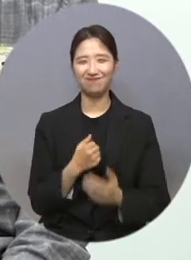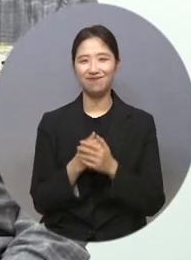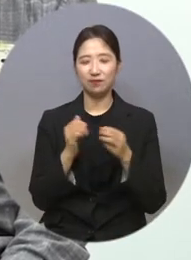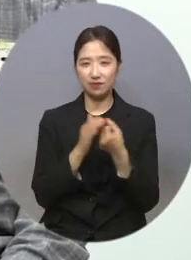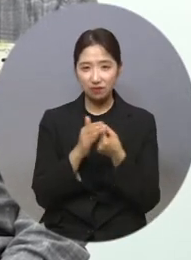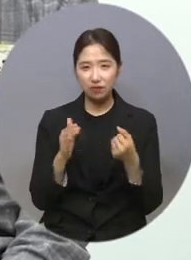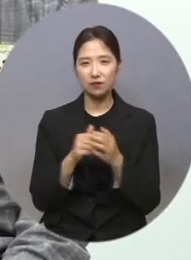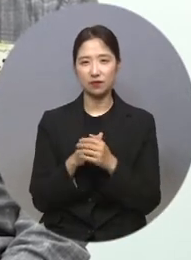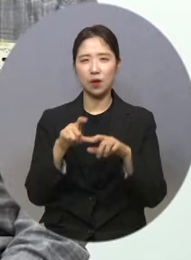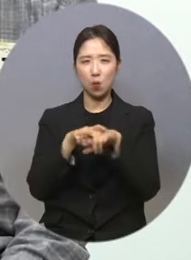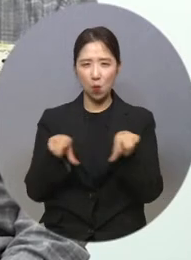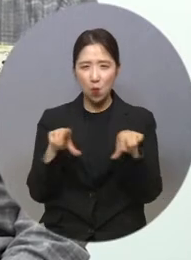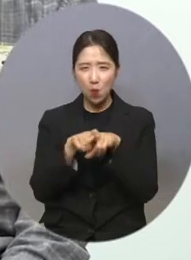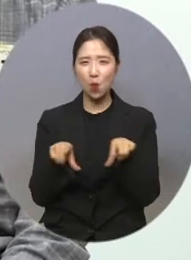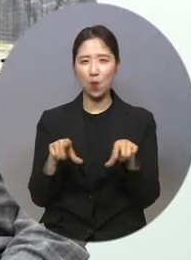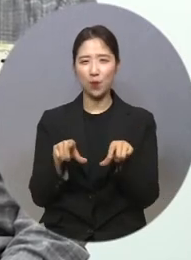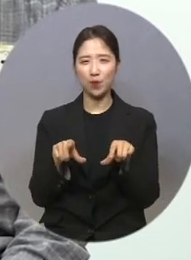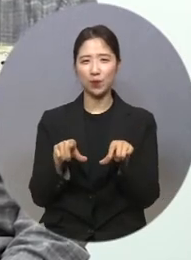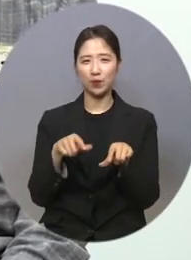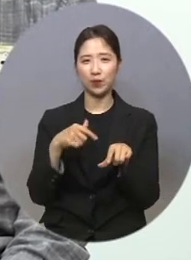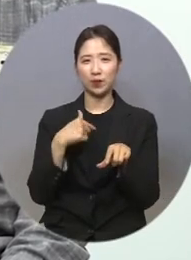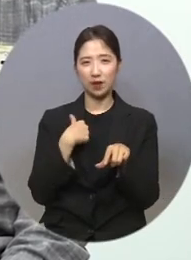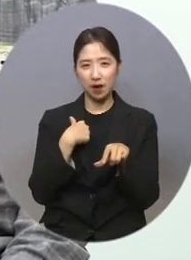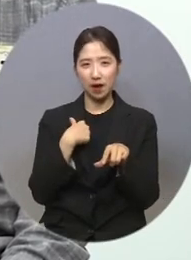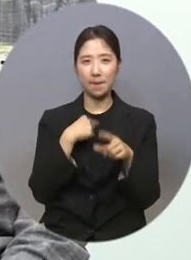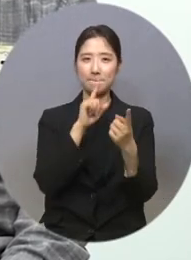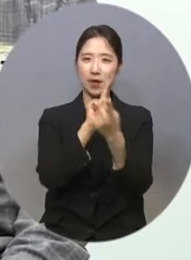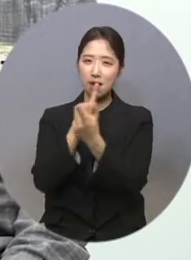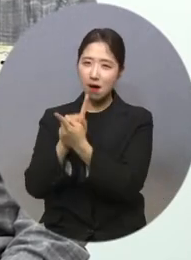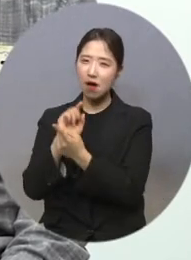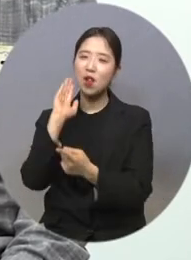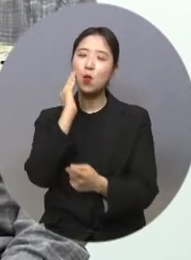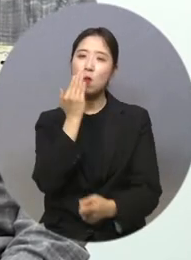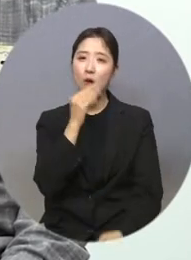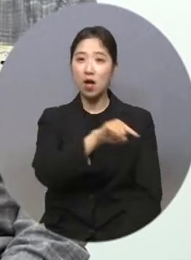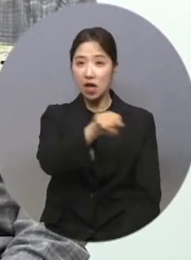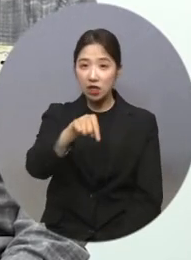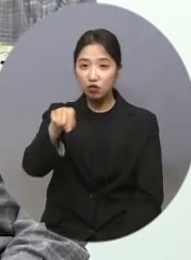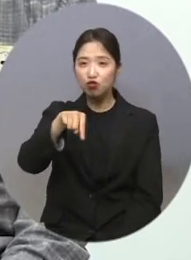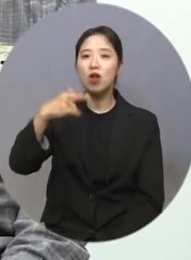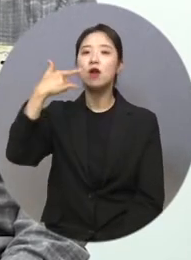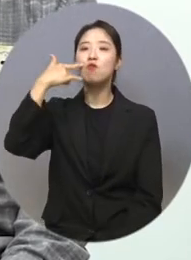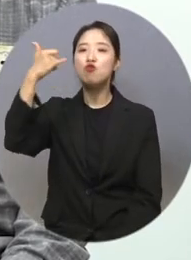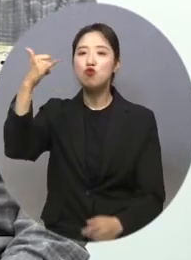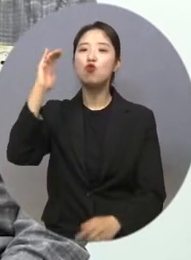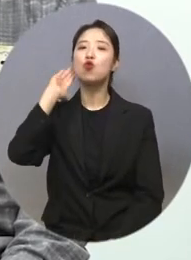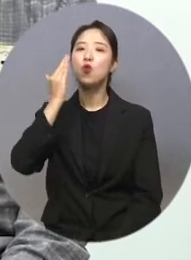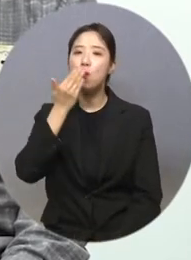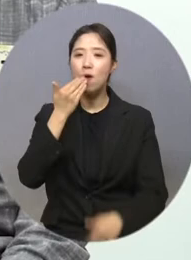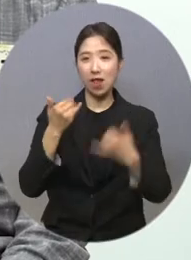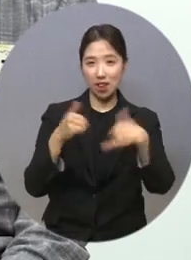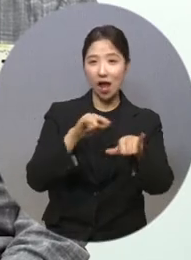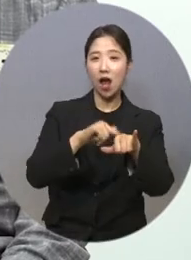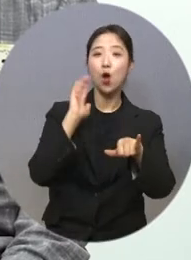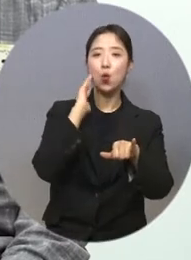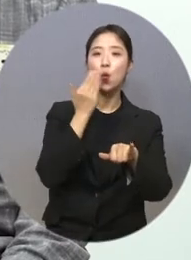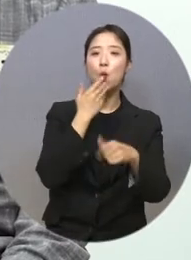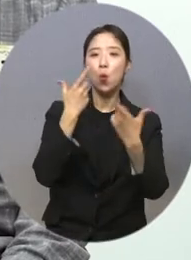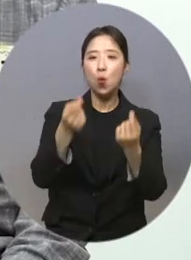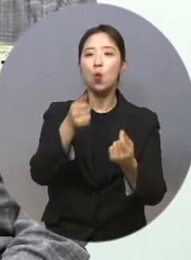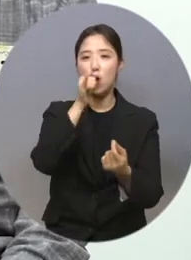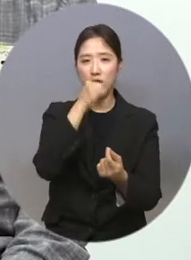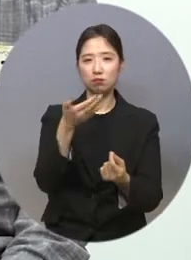그래서 보통 제가 만난 농인분들 중에서 부모님이 농인이신 경우가 꽤 있었는데